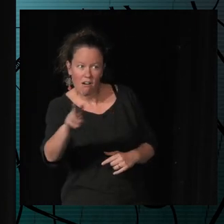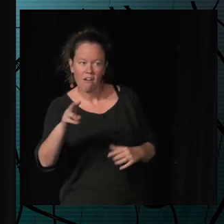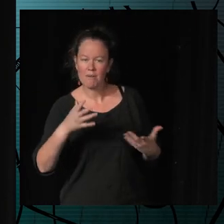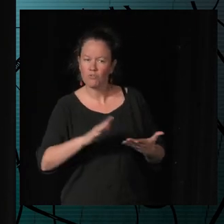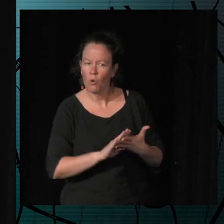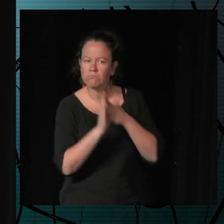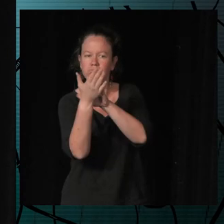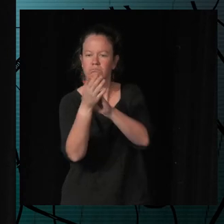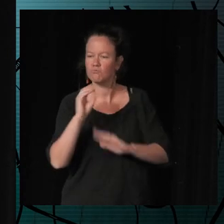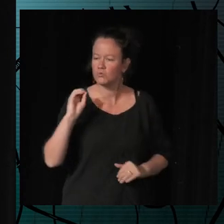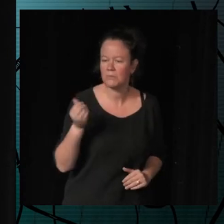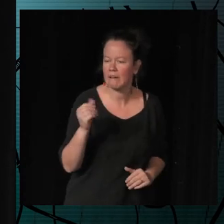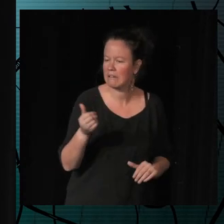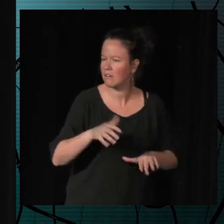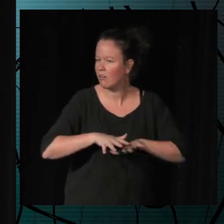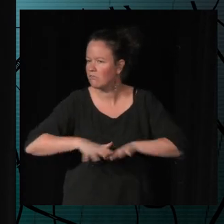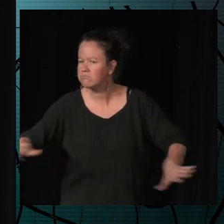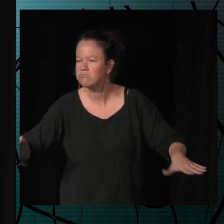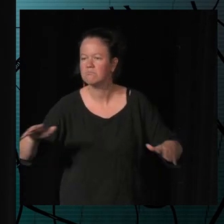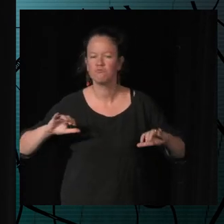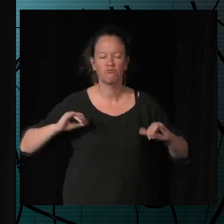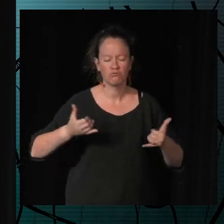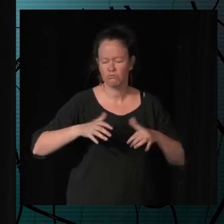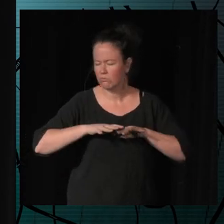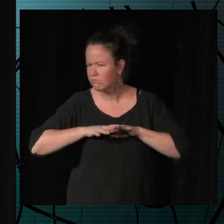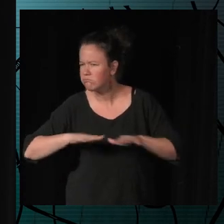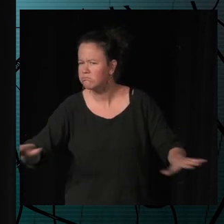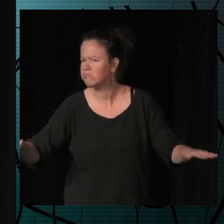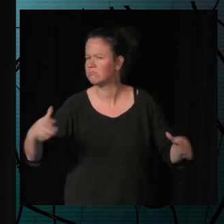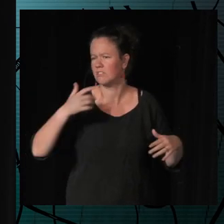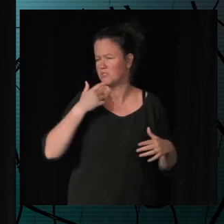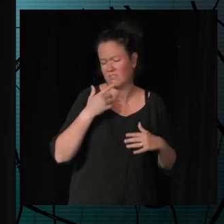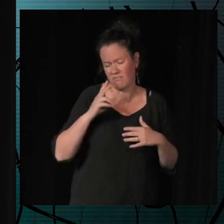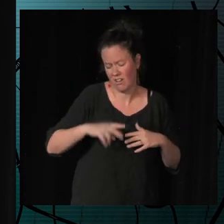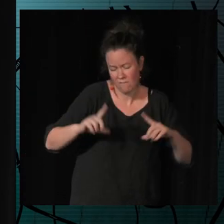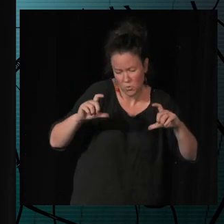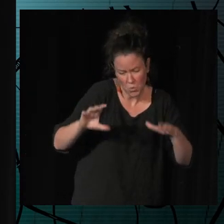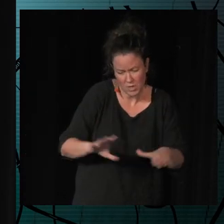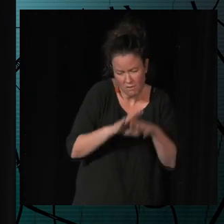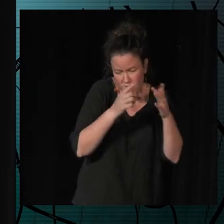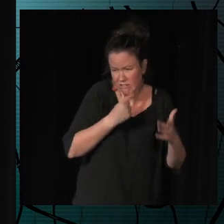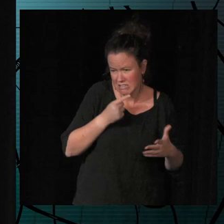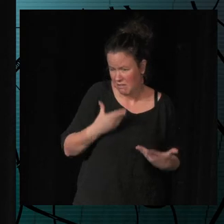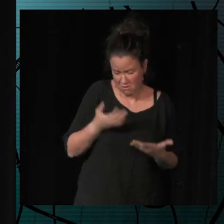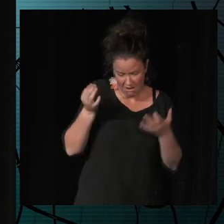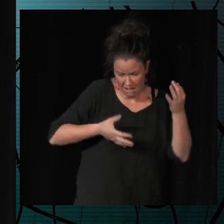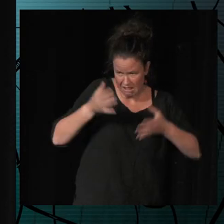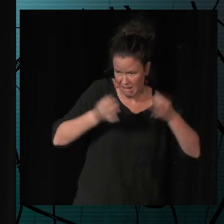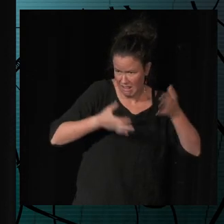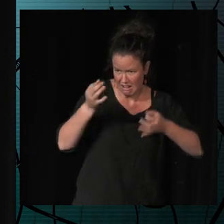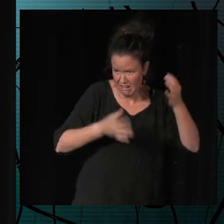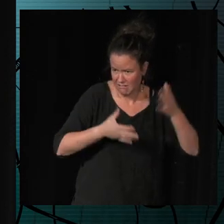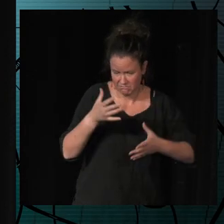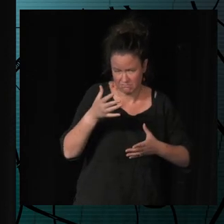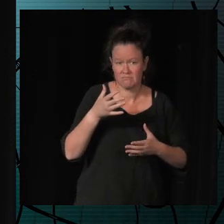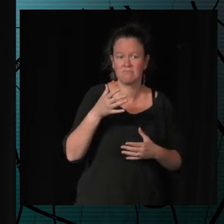maintenant très courante et du la possibilité qu'avaient les gens de faire de belles images avec le numérique et la facilité sans soucier parfois du cadre